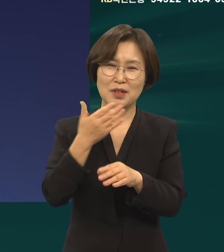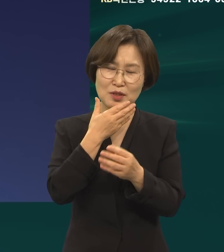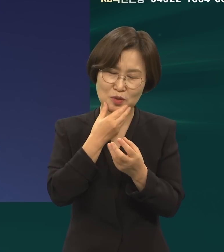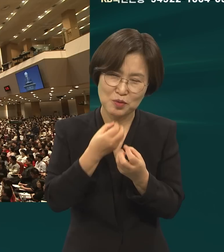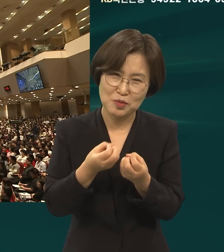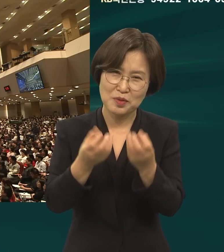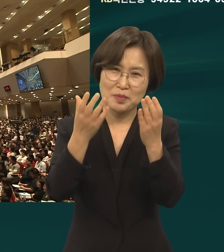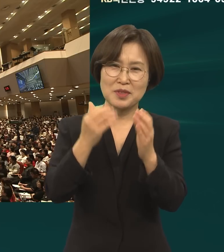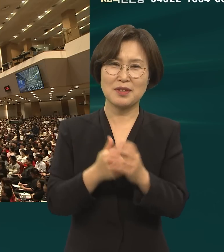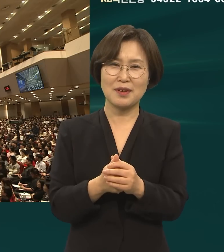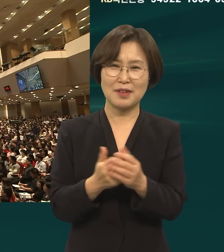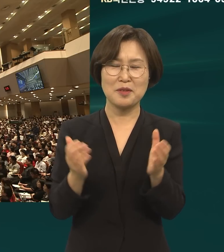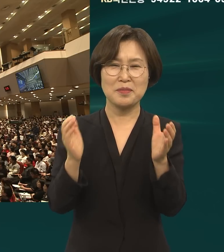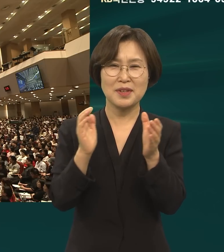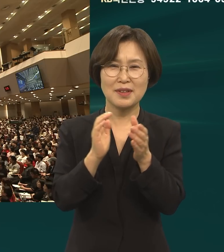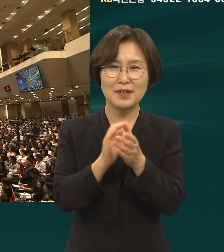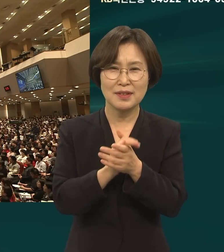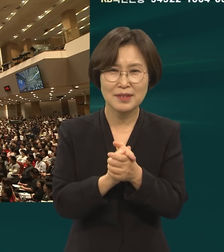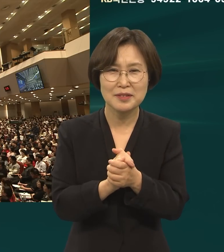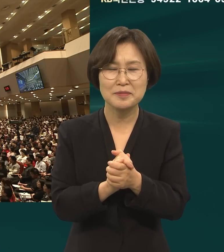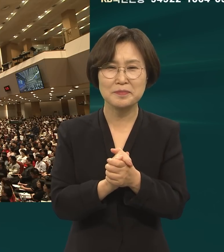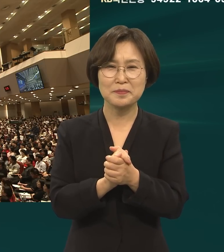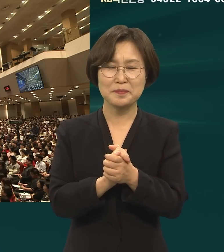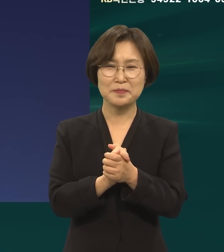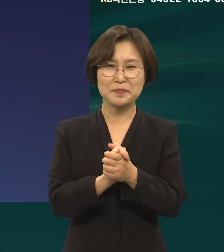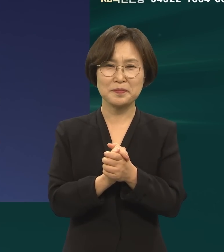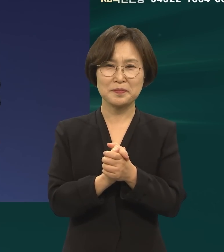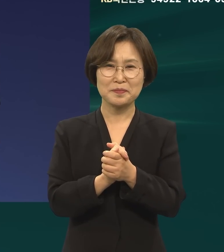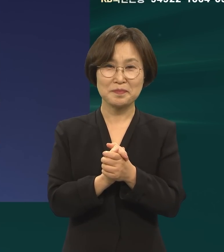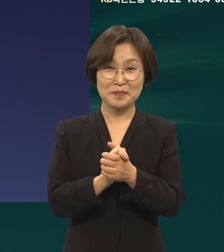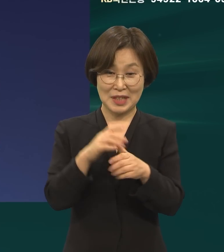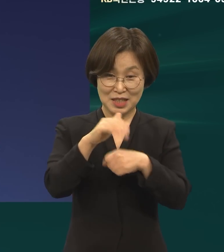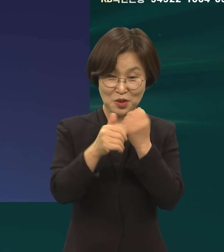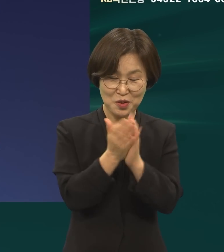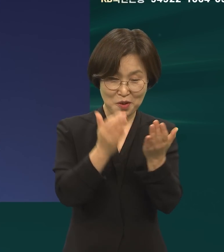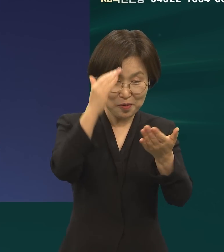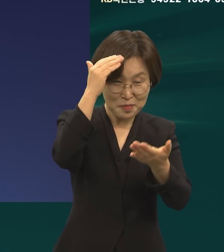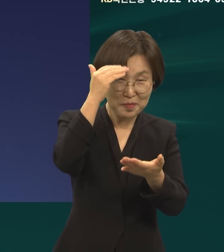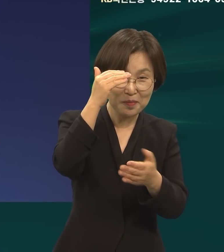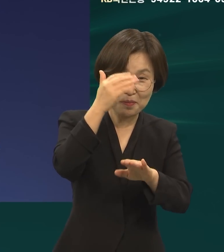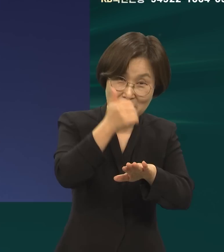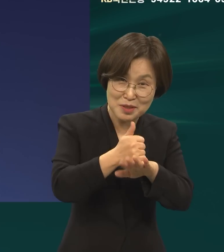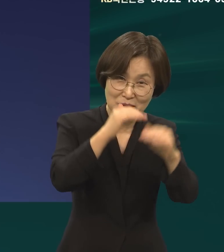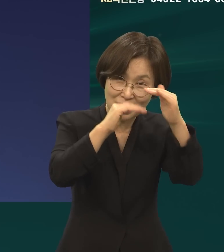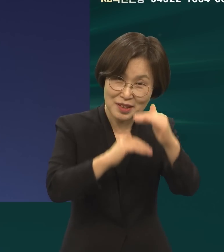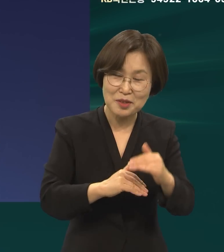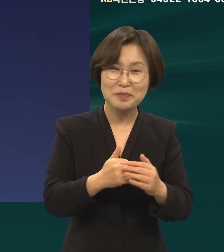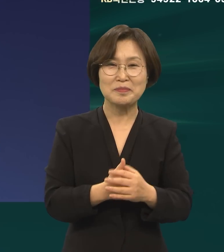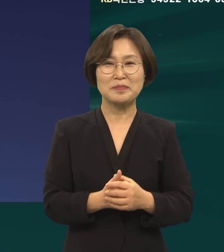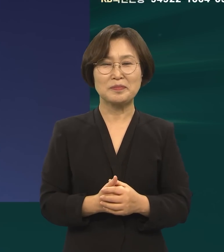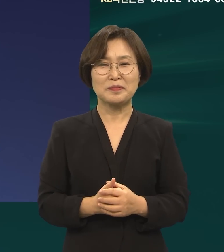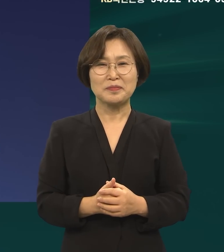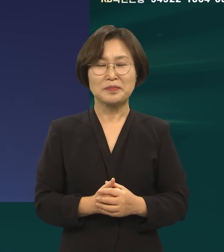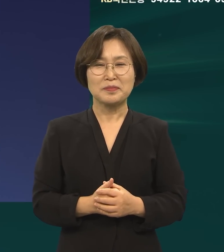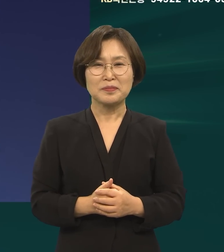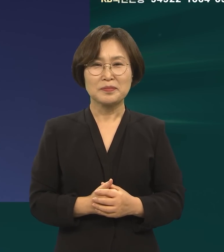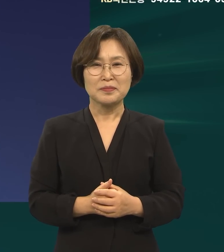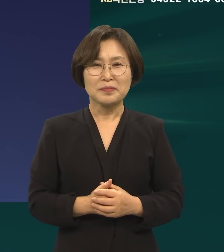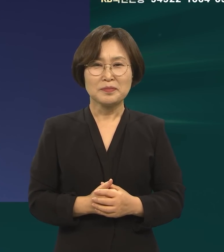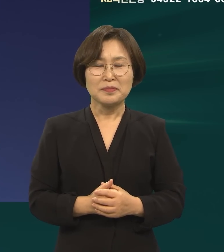축원합니다. 아멘. 그리고 나서 이제 이 성경의 마지막 이야기로 흘러갑니다.